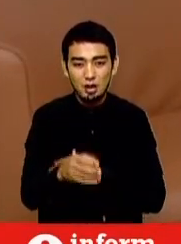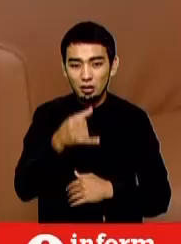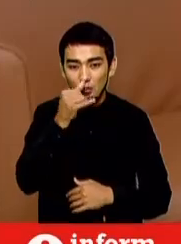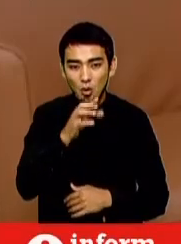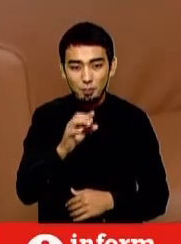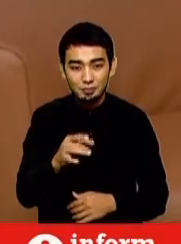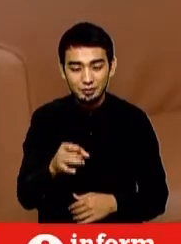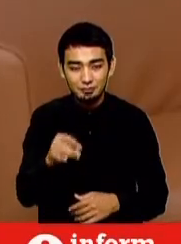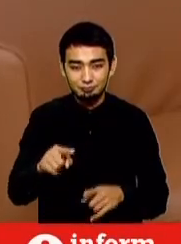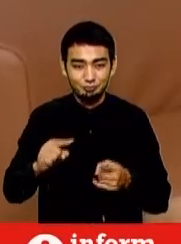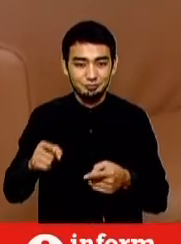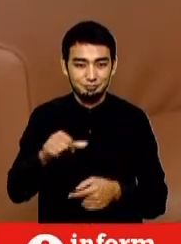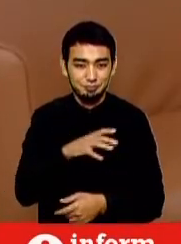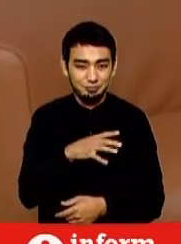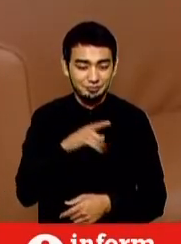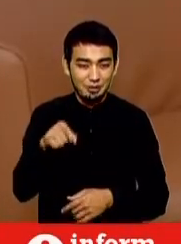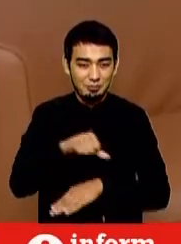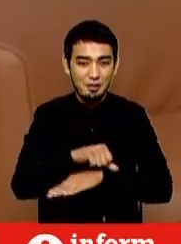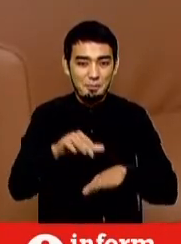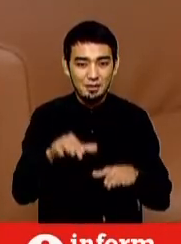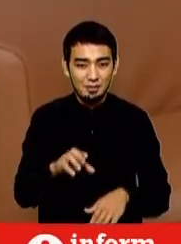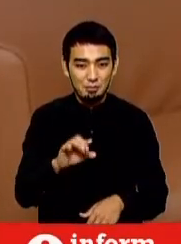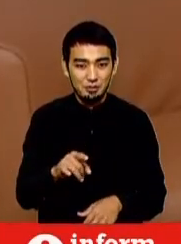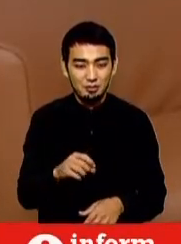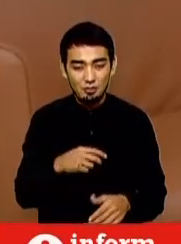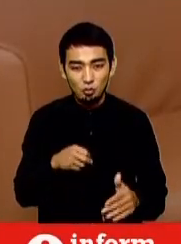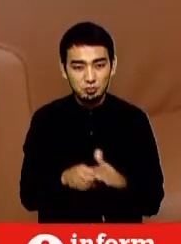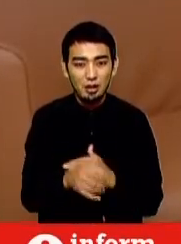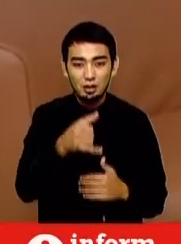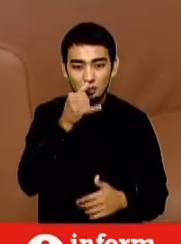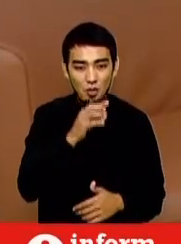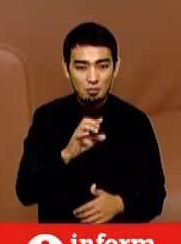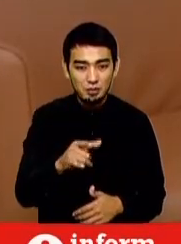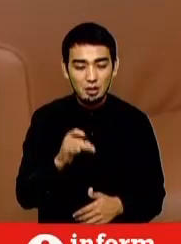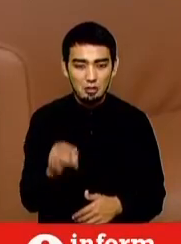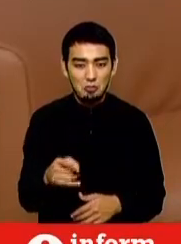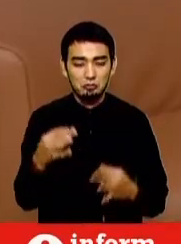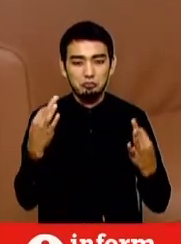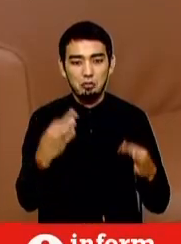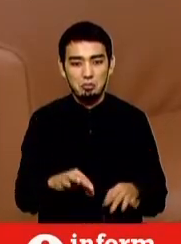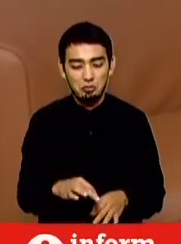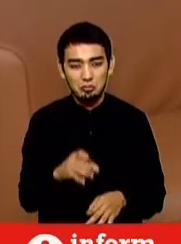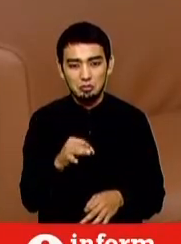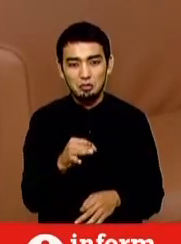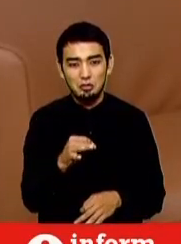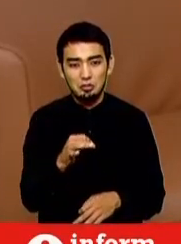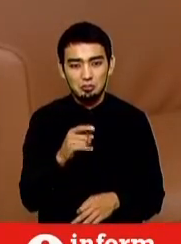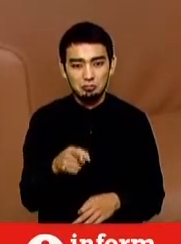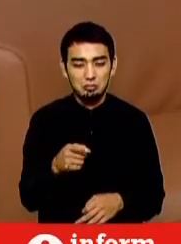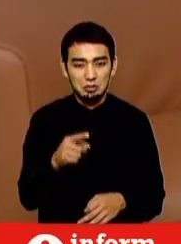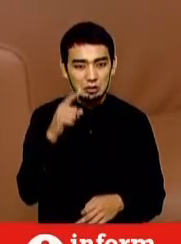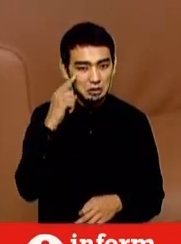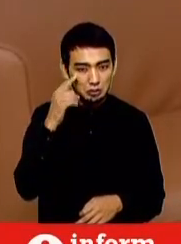ешқандай қиыншылығы жоқ, ол ешқандай да границаны кесіп өте алмайды. Алайда ол емін-еркін жәбірленушілердің айтуы бойынша постадан